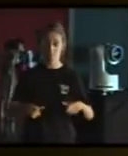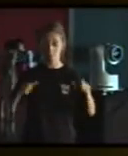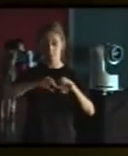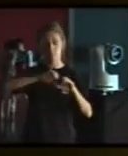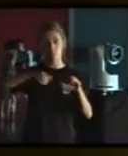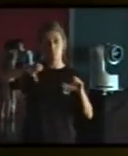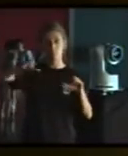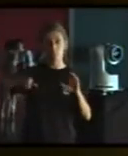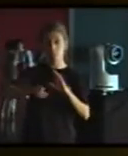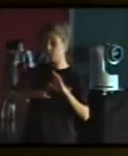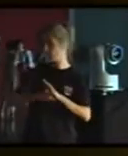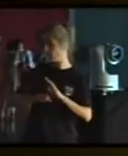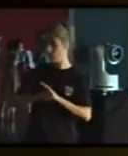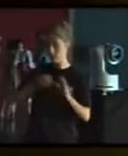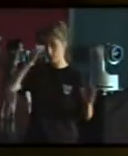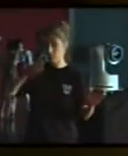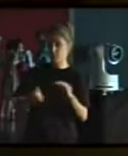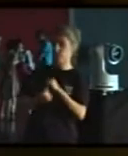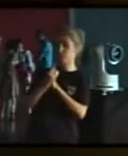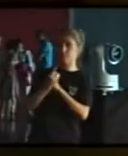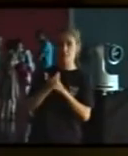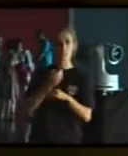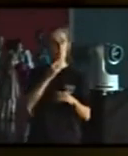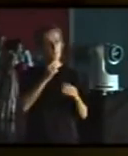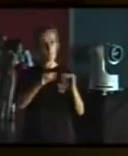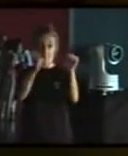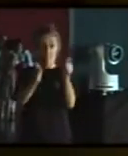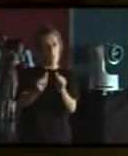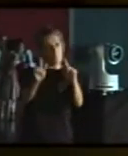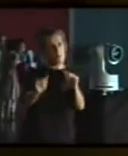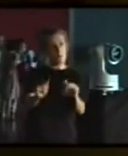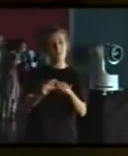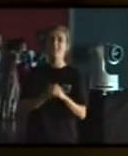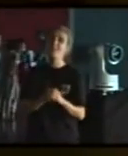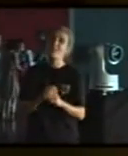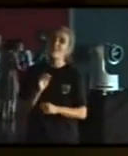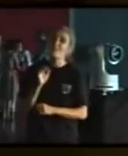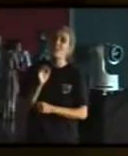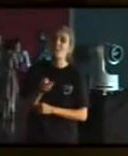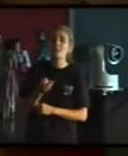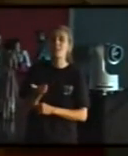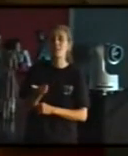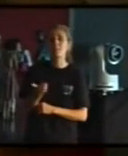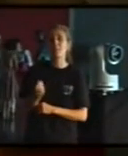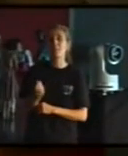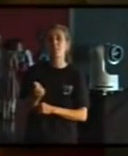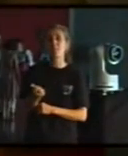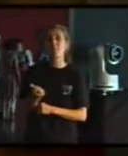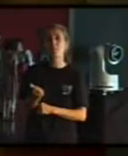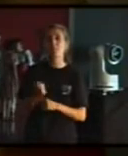c'était un ovni. Un ovni formel. Non, mais c'est-à-dire que c'est toujours difficile